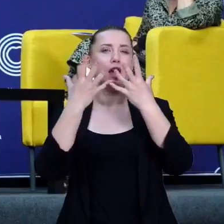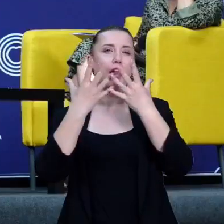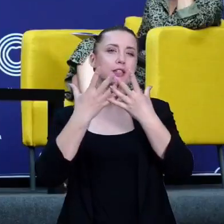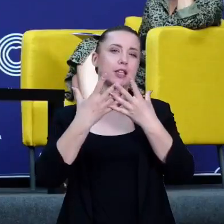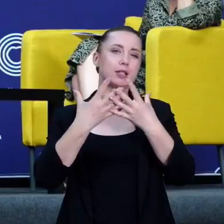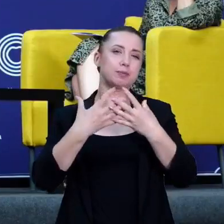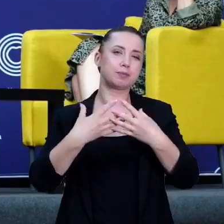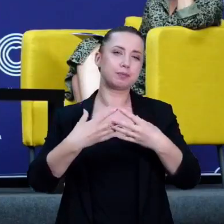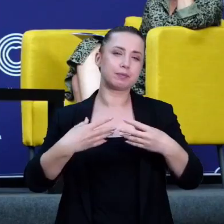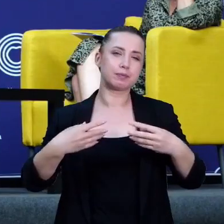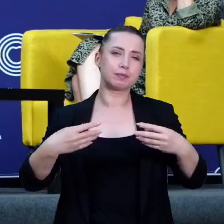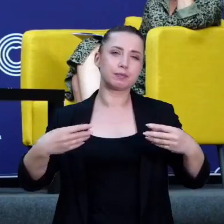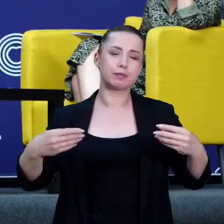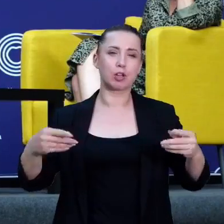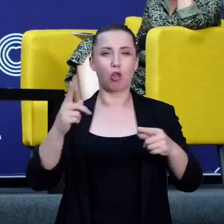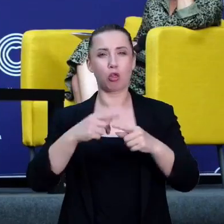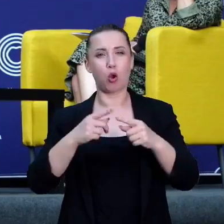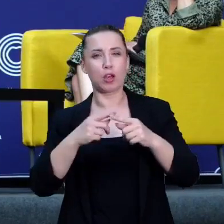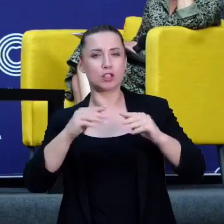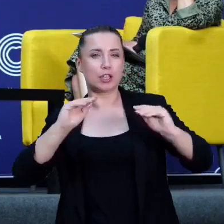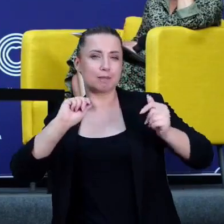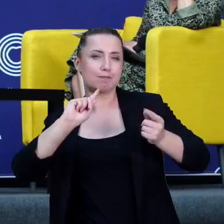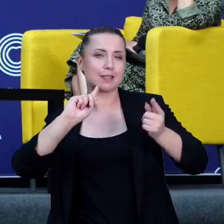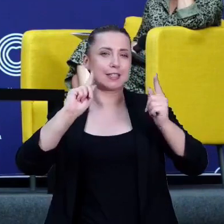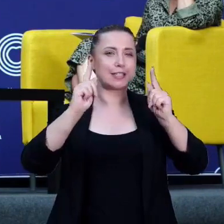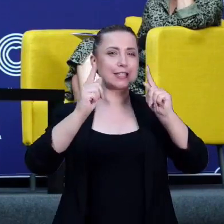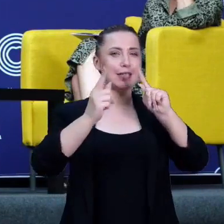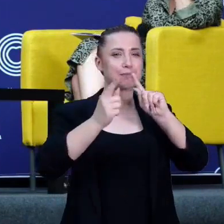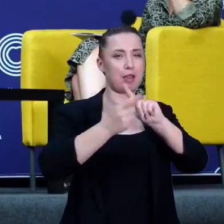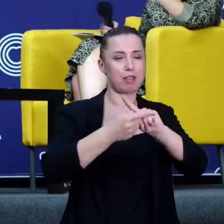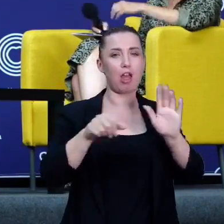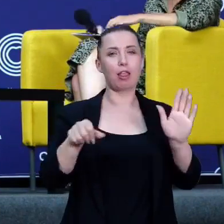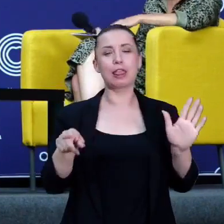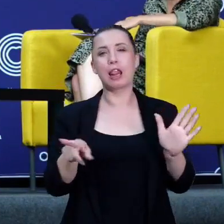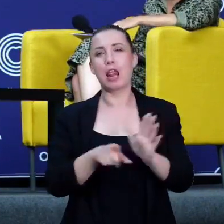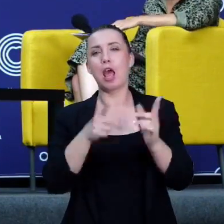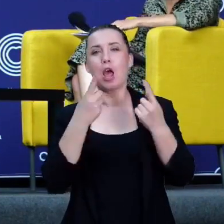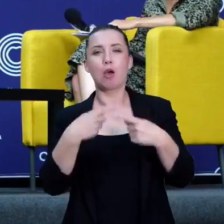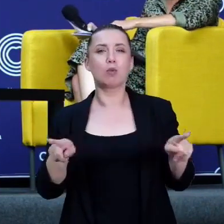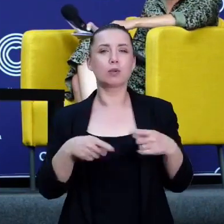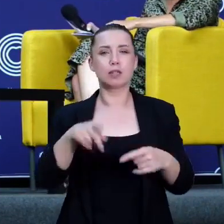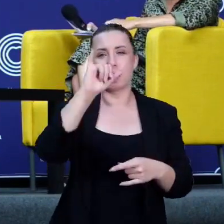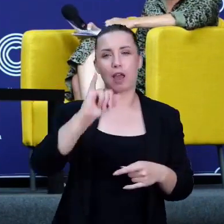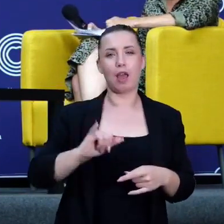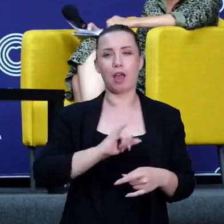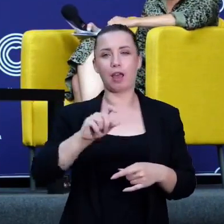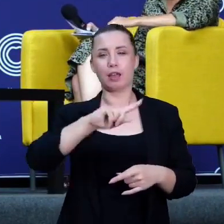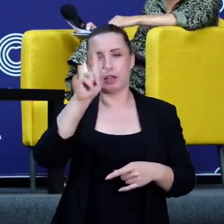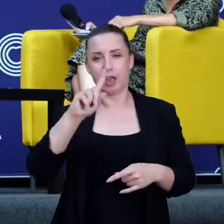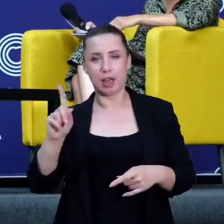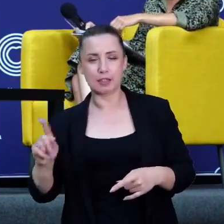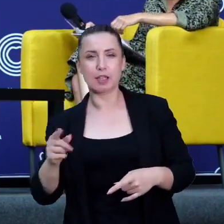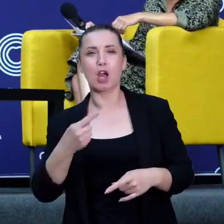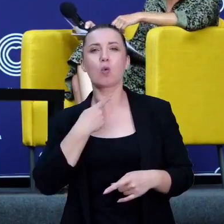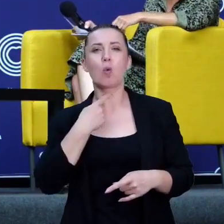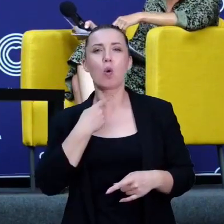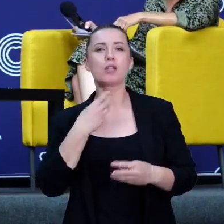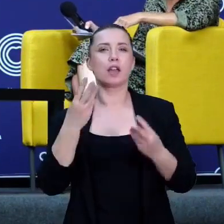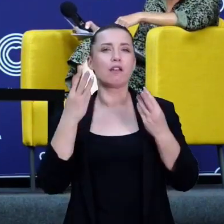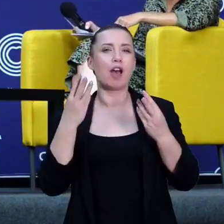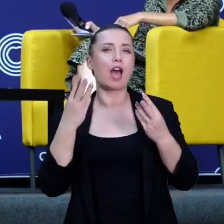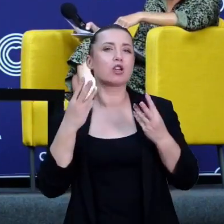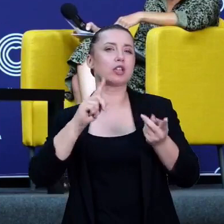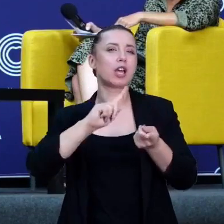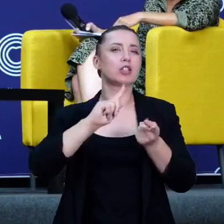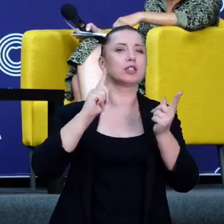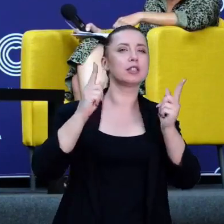a mi pewnej szarości, mroku, to zależy. Do muzyki jazzowej jest to bardzo potrzebne, przydatne też takie barwy. ta